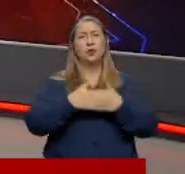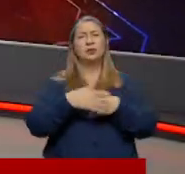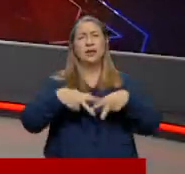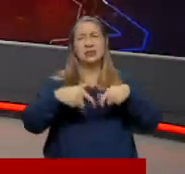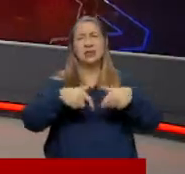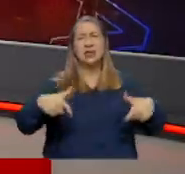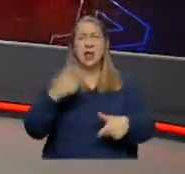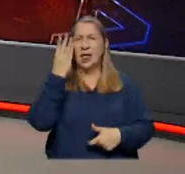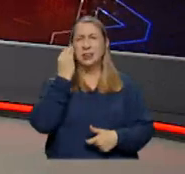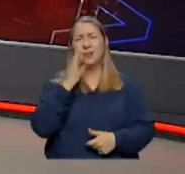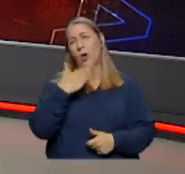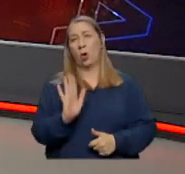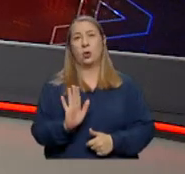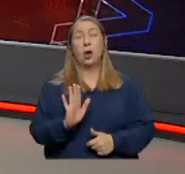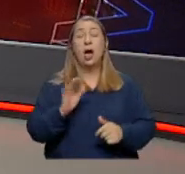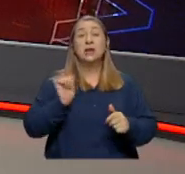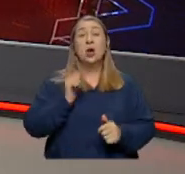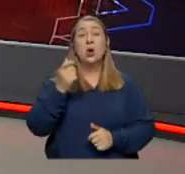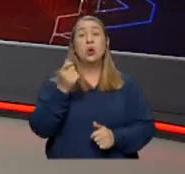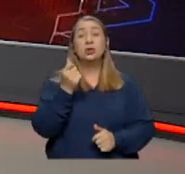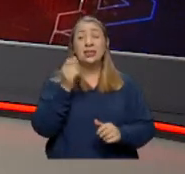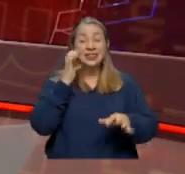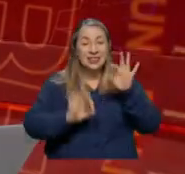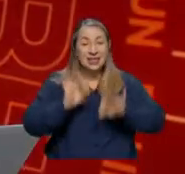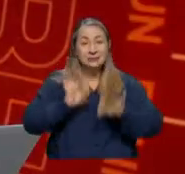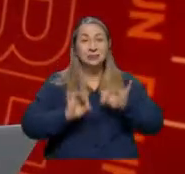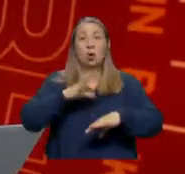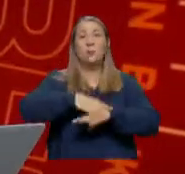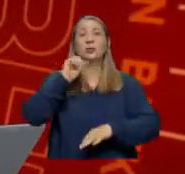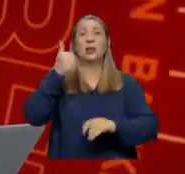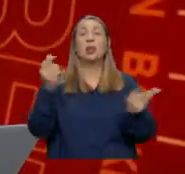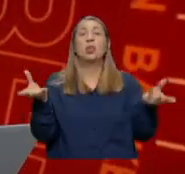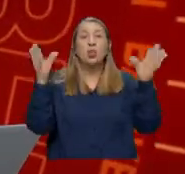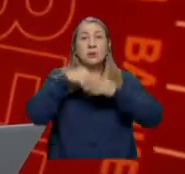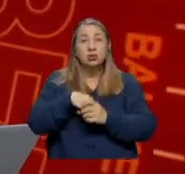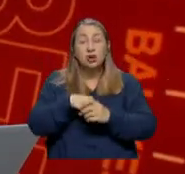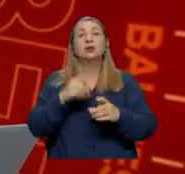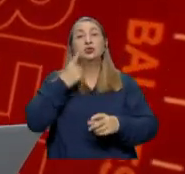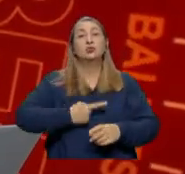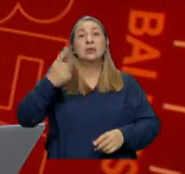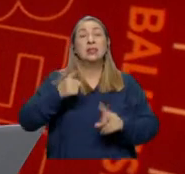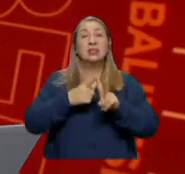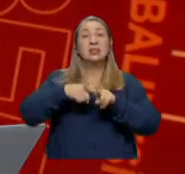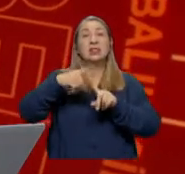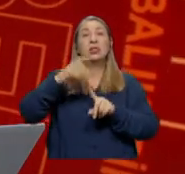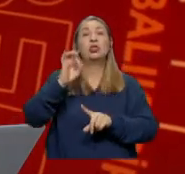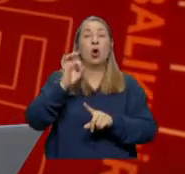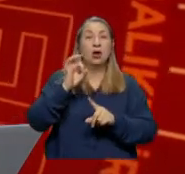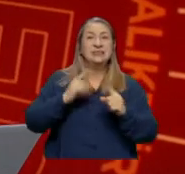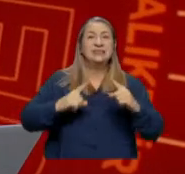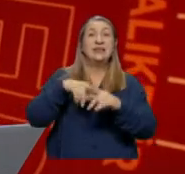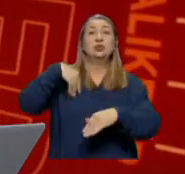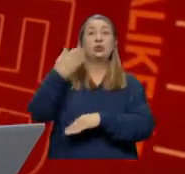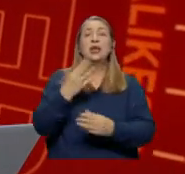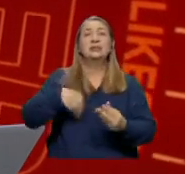akşam etiketimiz anlamı yok asgari ücret tespit Komisyonu Yarın toplanacak cumhurbaşkanında Nato zirvesi sonrası zam